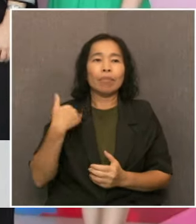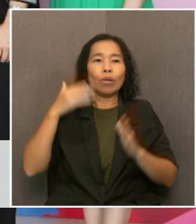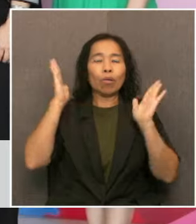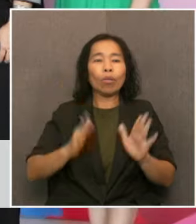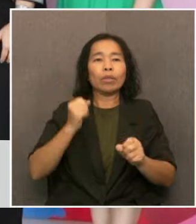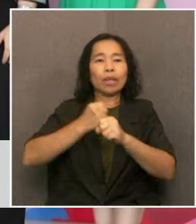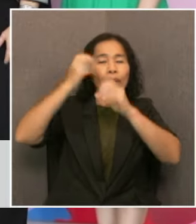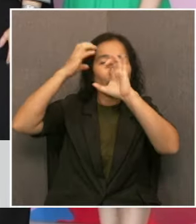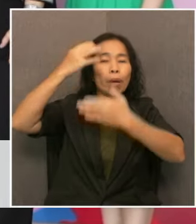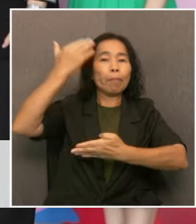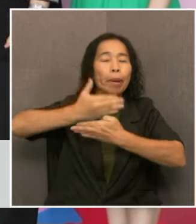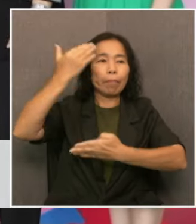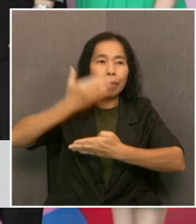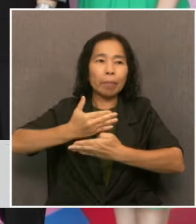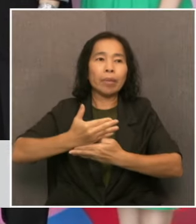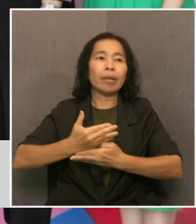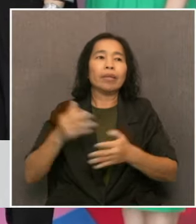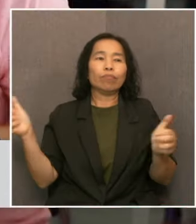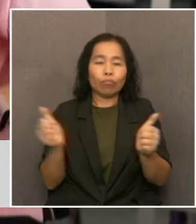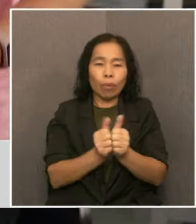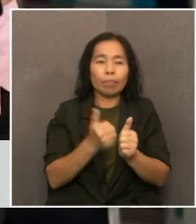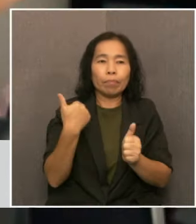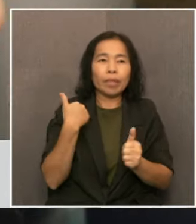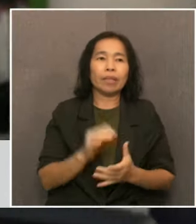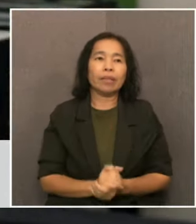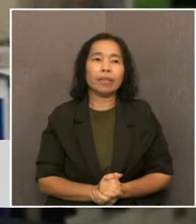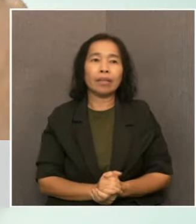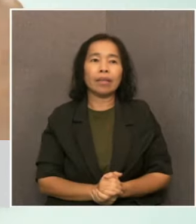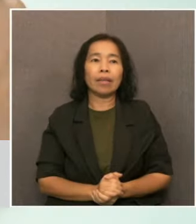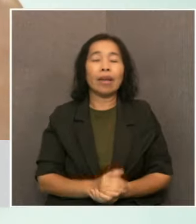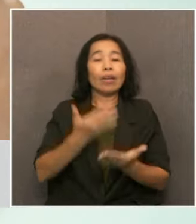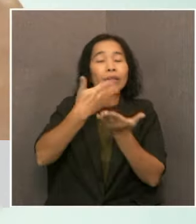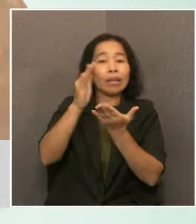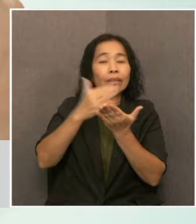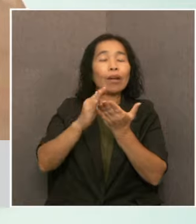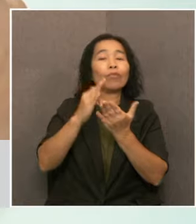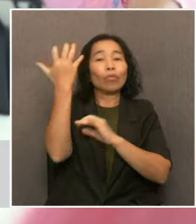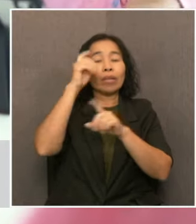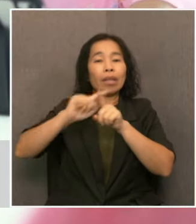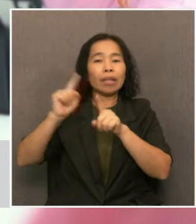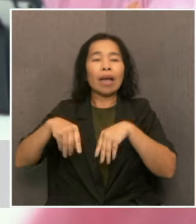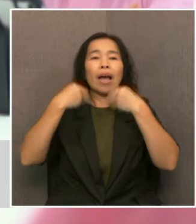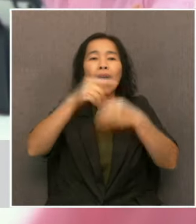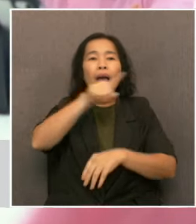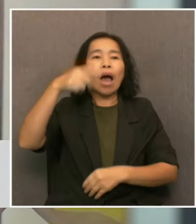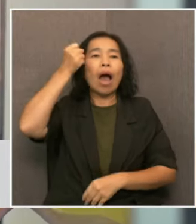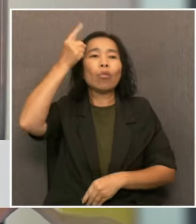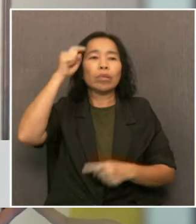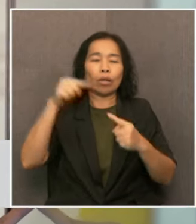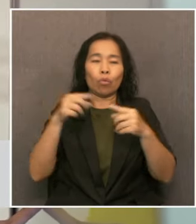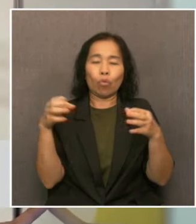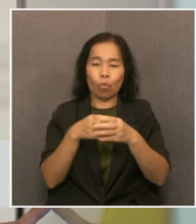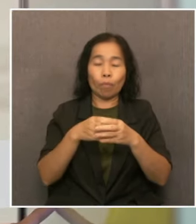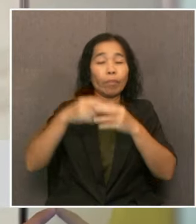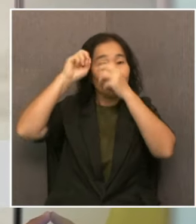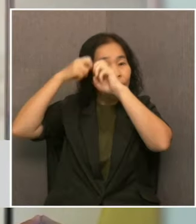ออฟมวลทนอรยางกูลมารวมงานซึ่ซีรีสเรื่องนี้จะเป็สื่อกลางช่วยส้างคามเข้าใจในบุคคลอออทิสติก